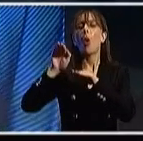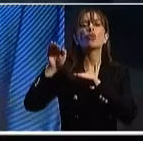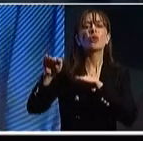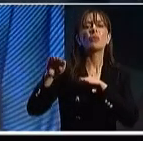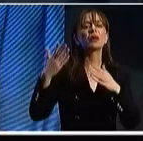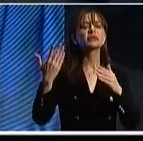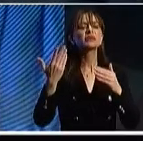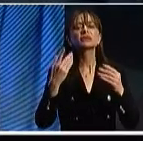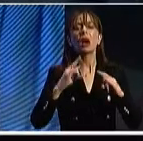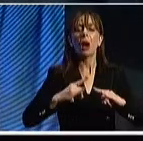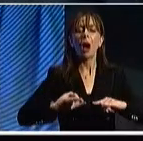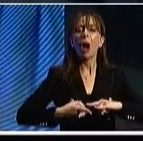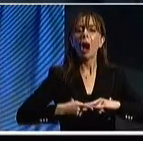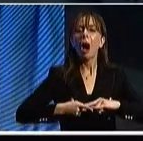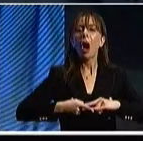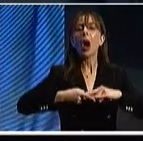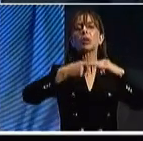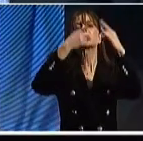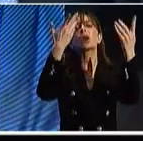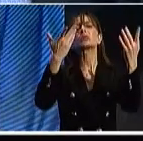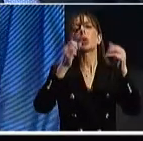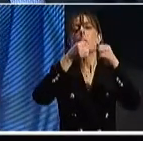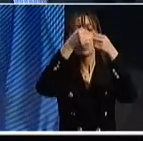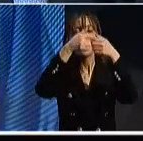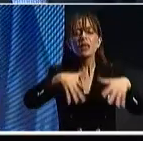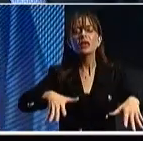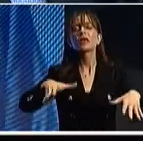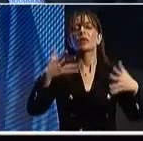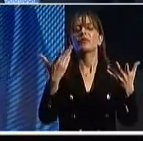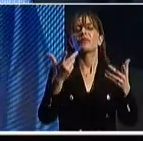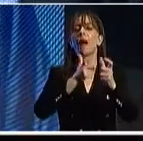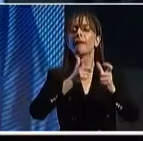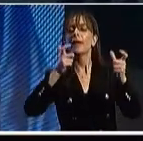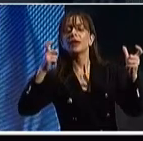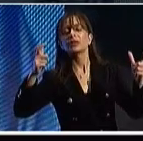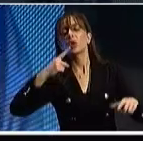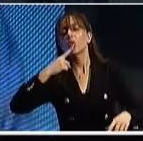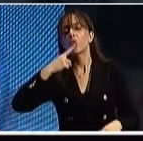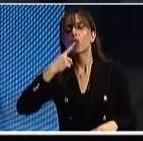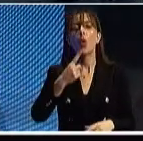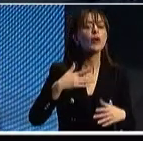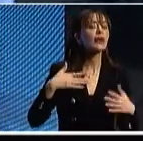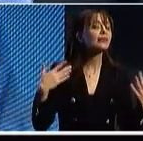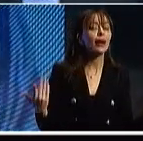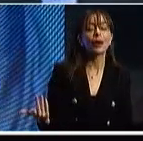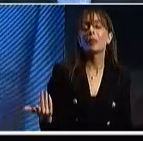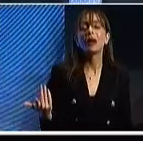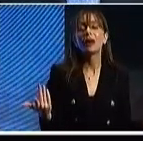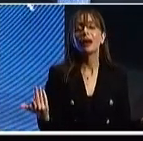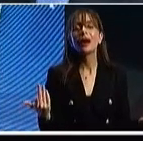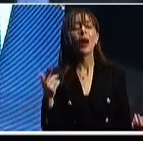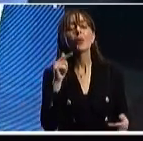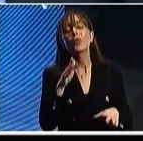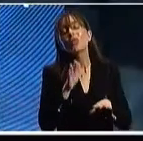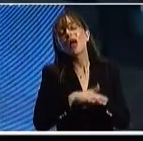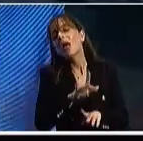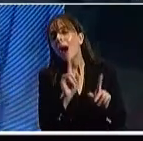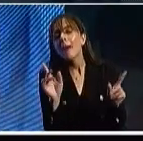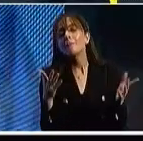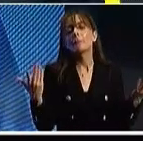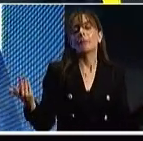asansörlü sistemlerle kapasite arttıracağını vaat etmişti. Her işte olduğu gibi bunu da yine yapmadılar.